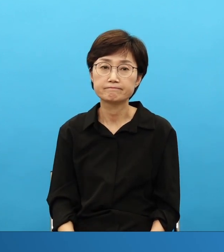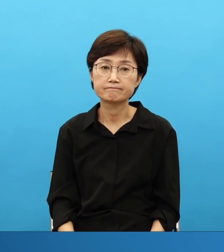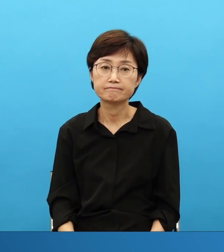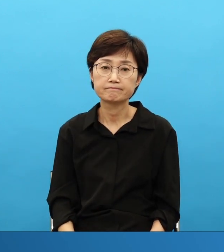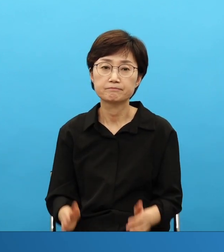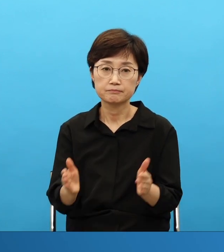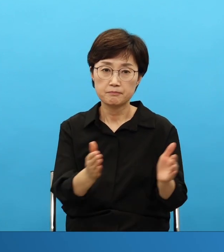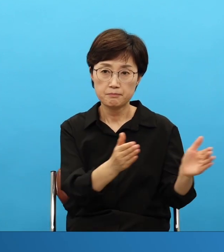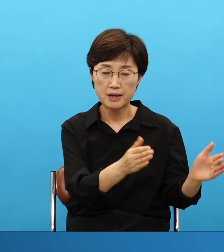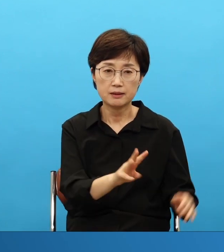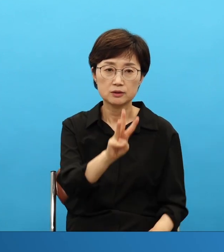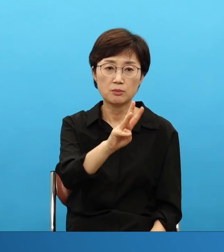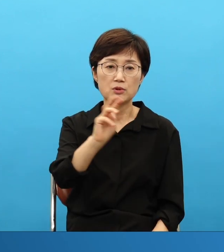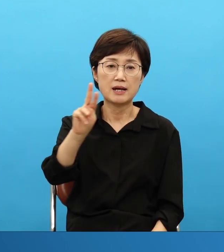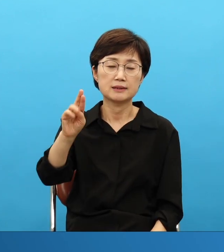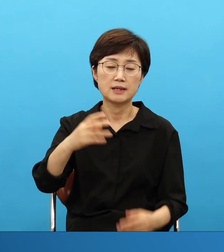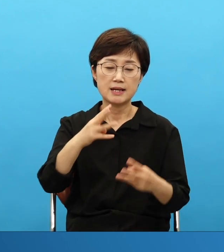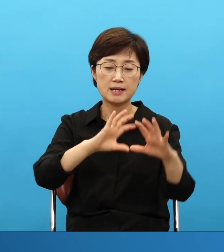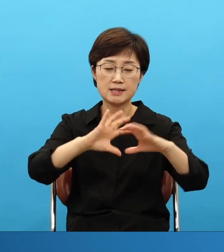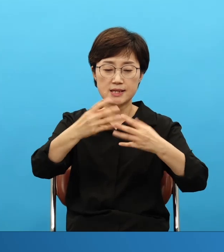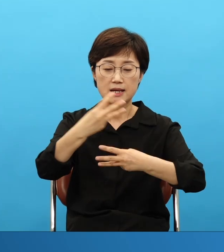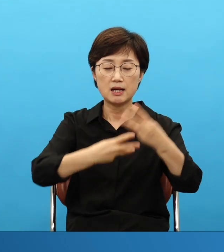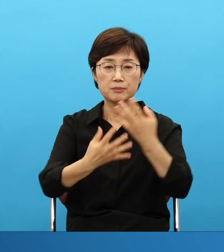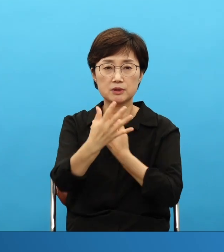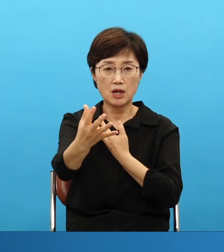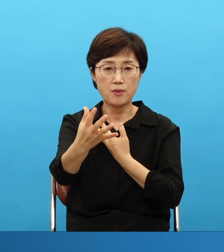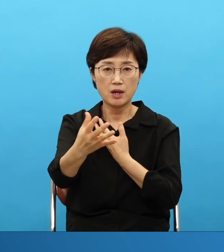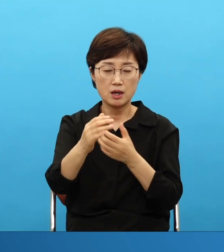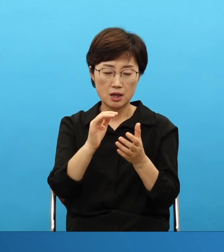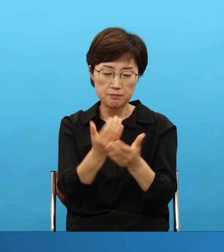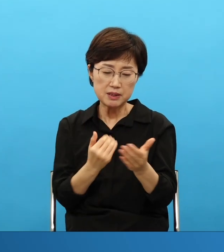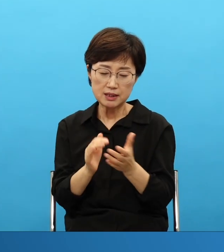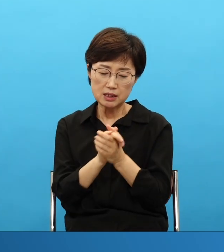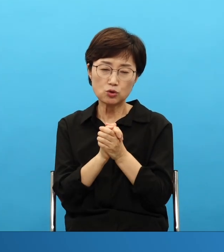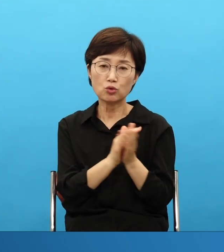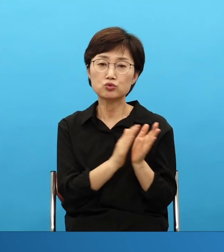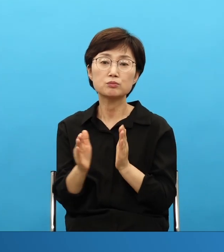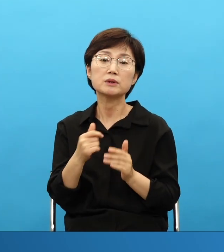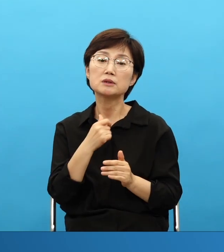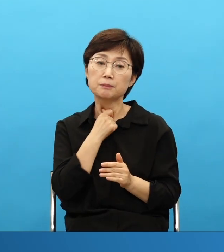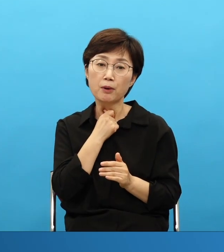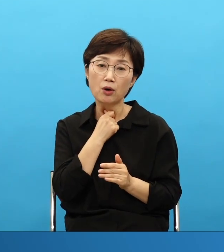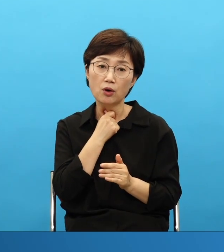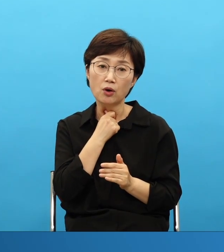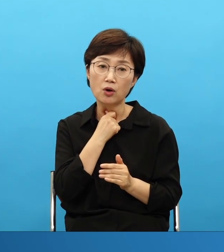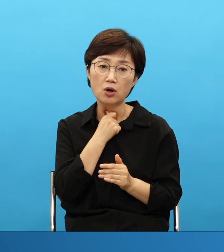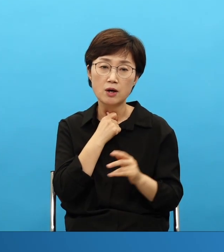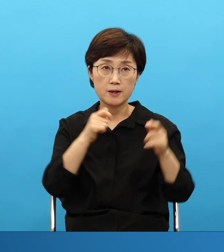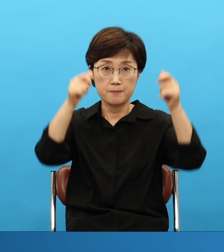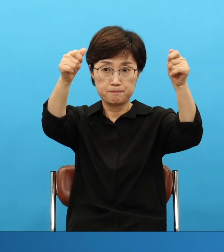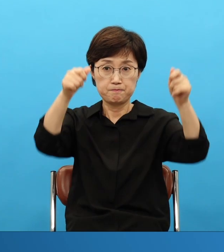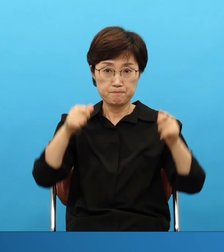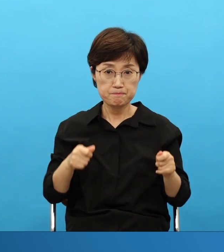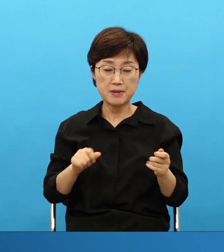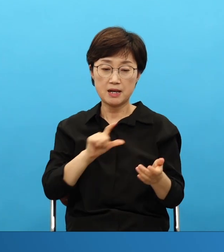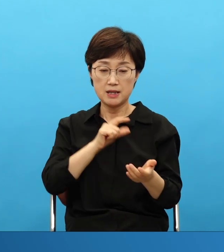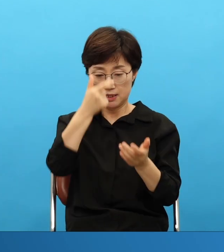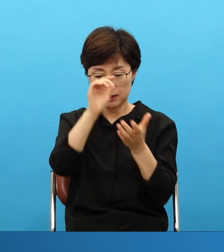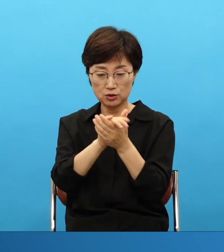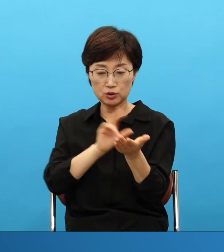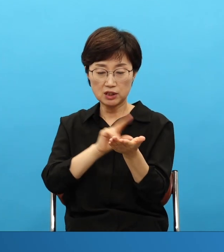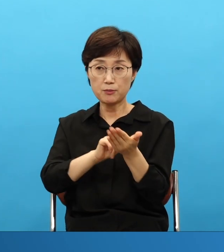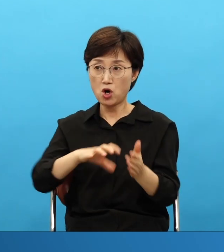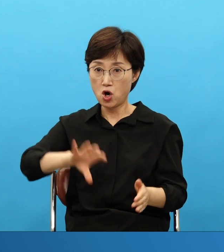한편 이번 WRC 기도로 미리 준비할 수 있도록 대회 포스터와 기도 제목이 준비됐습니다